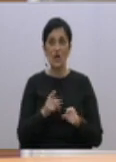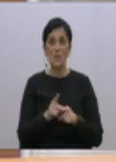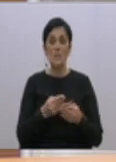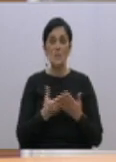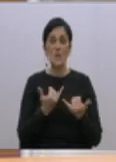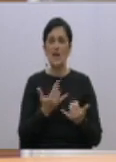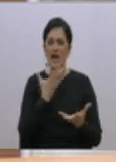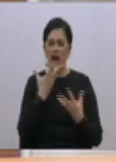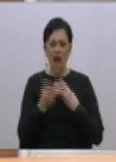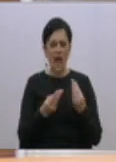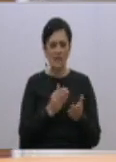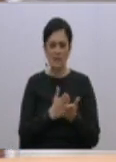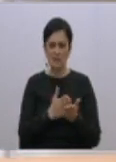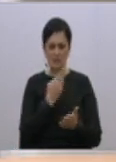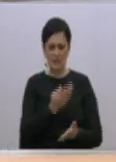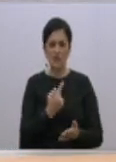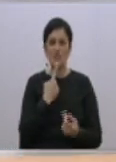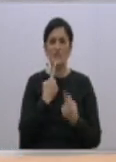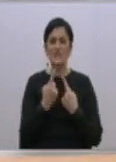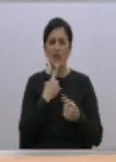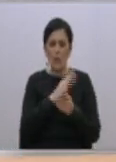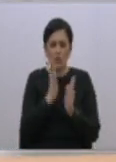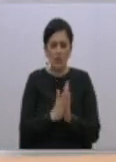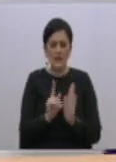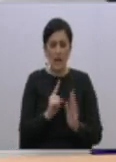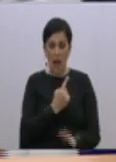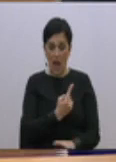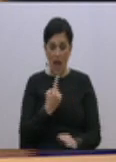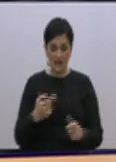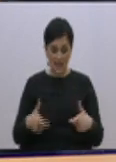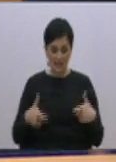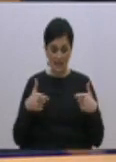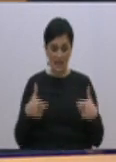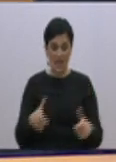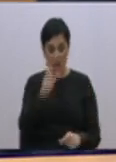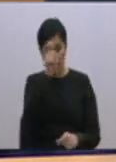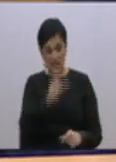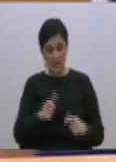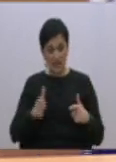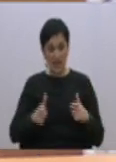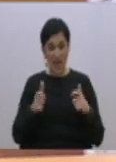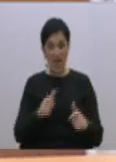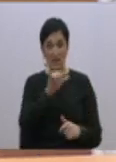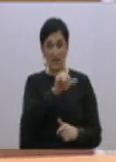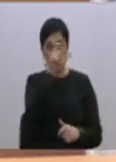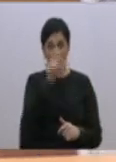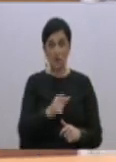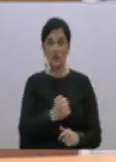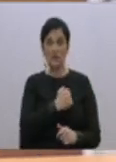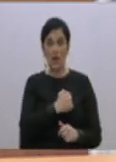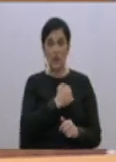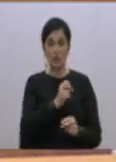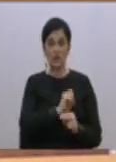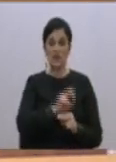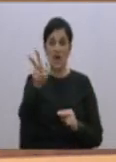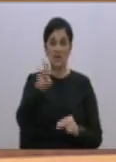ძალიან ყალბია, რაზე ვსაუბრობთ საერთოდ. Ერთ-ერთი გენერალი კაცი ყავდათ, ერთ-ერთი გენერალი კაცი ყავდათ რიგებში სამხედრო და ის